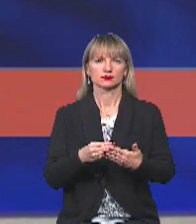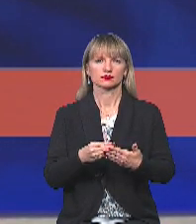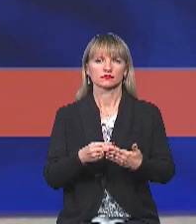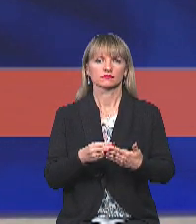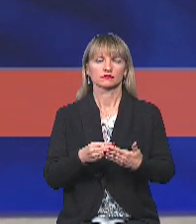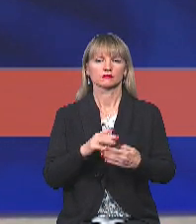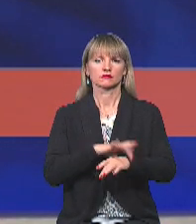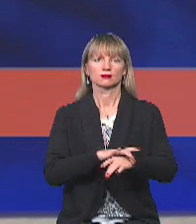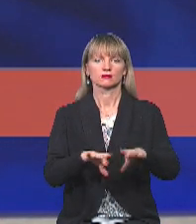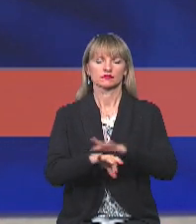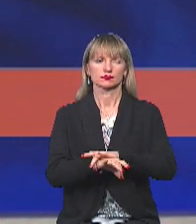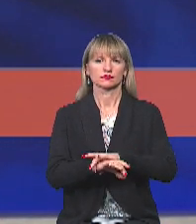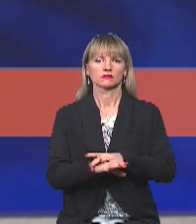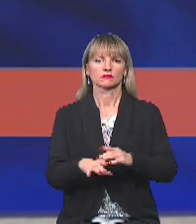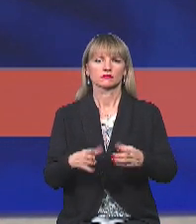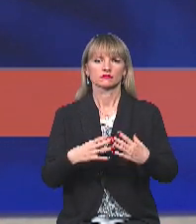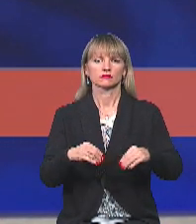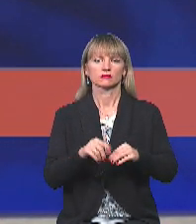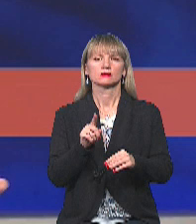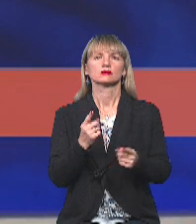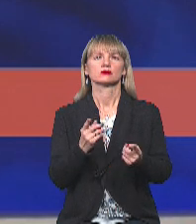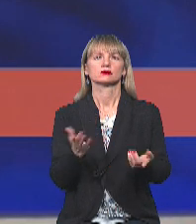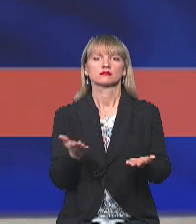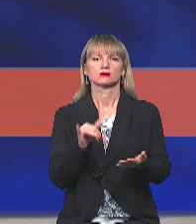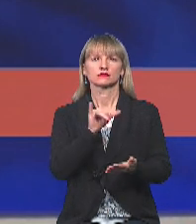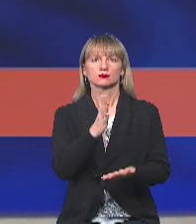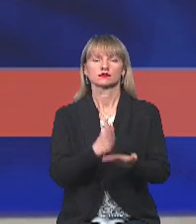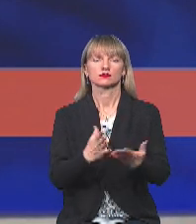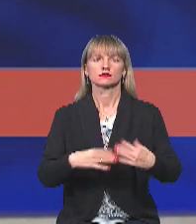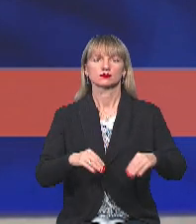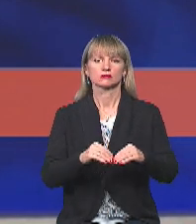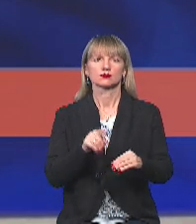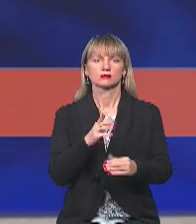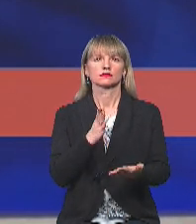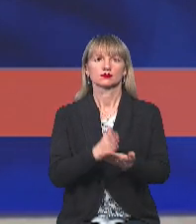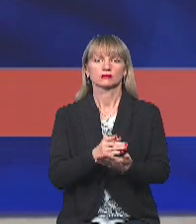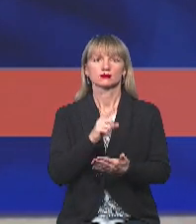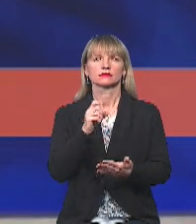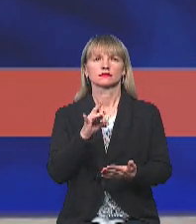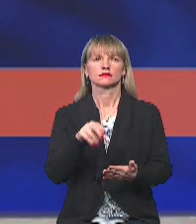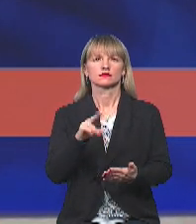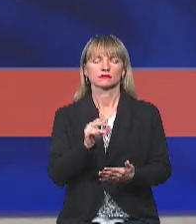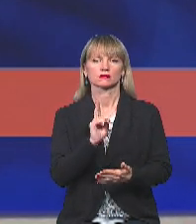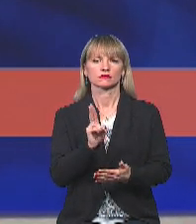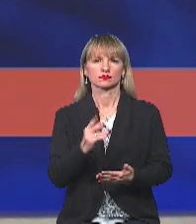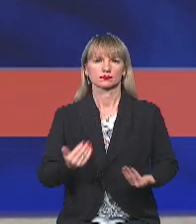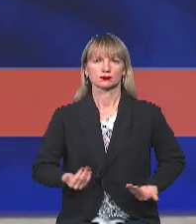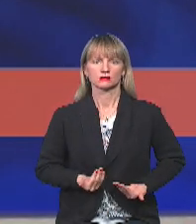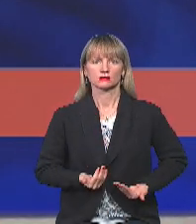як-то в'язнів, які були разом з ним. Він казав, ну та чого ти, ну та в тебе ж сім'я є, каже, тобі є заради кого.